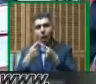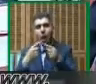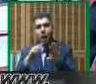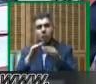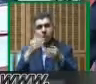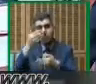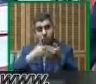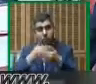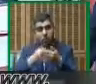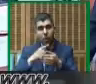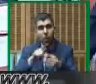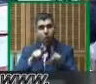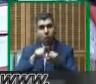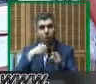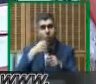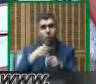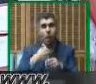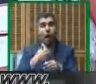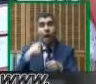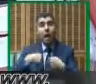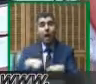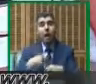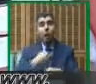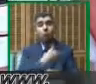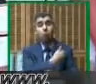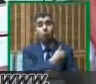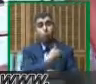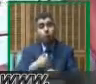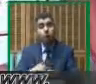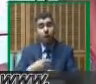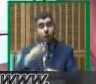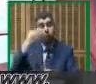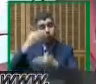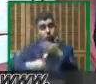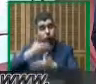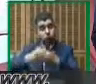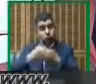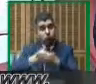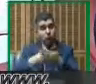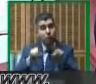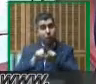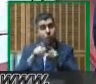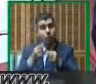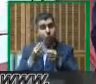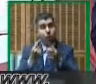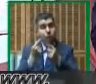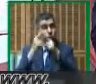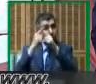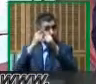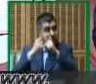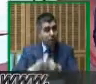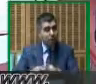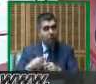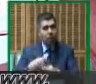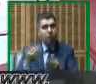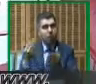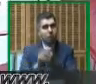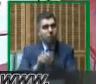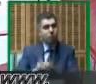اتي واسلم رئيس مجلس المستشارين نسخ قرارات التحويلات الماليه حتى انهي هذا الجدل.